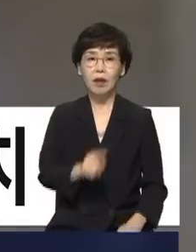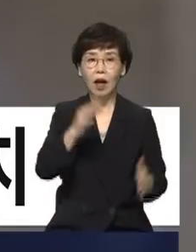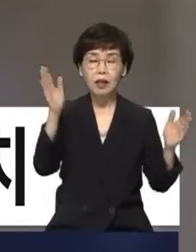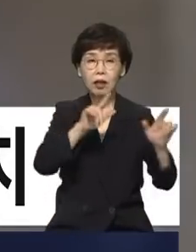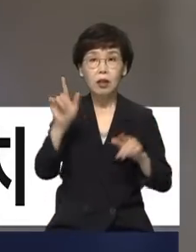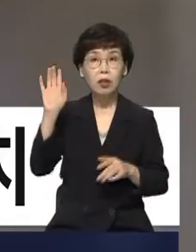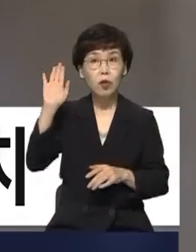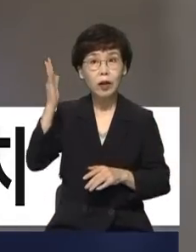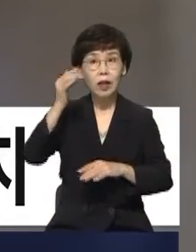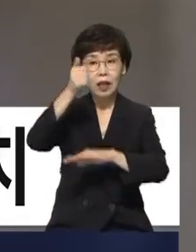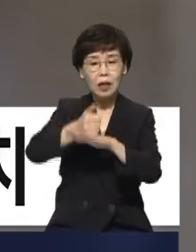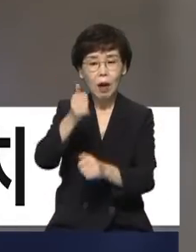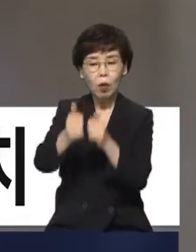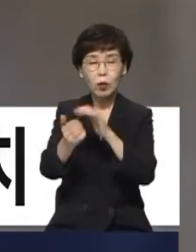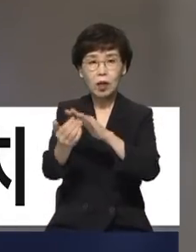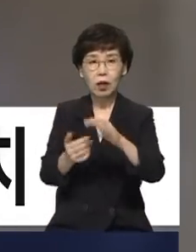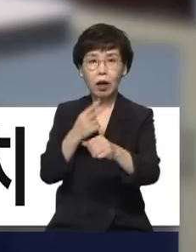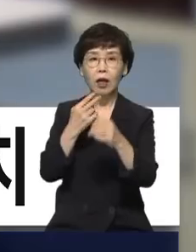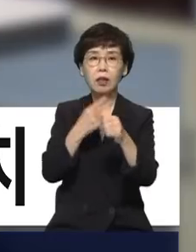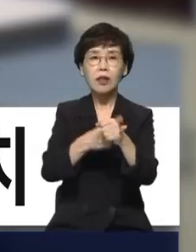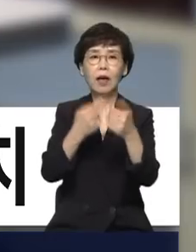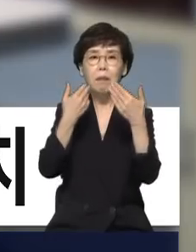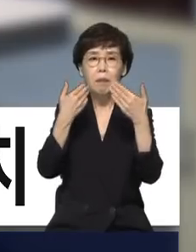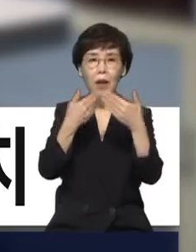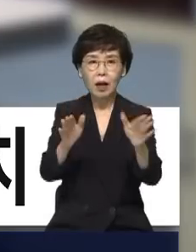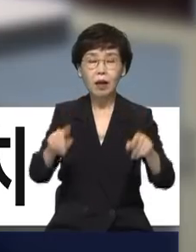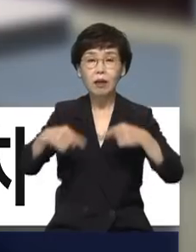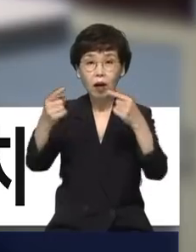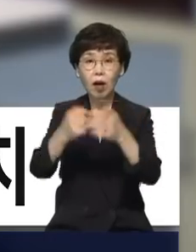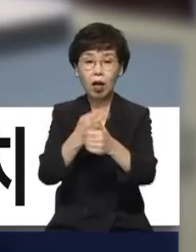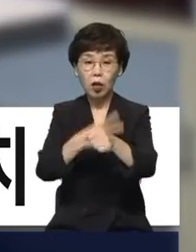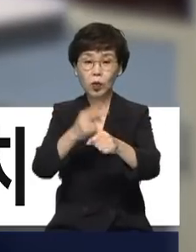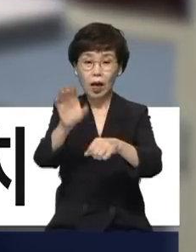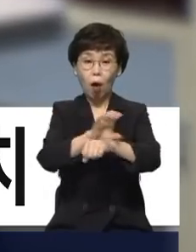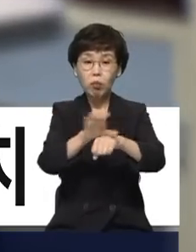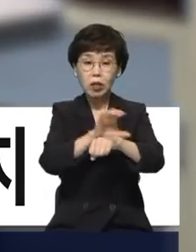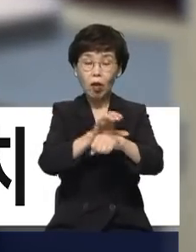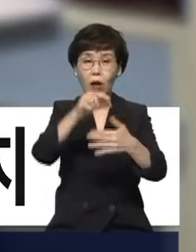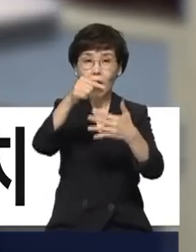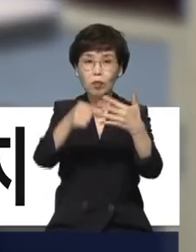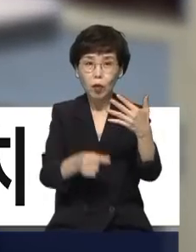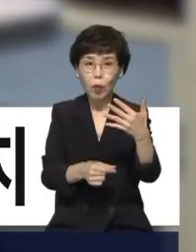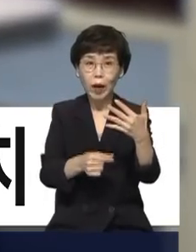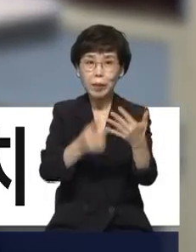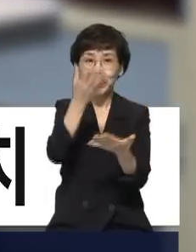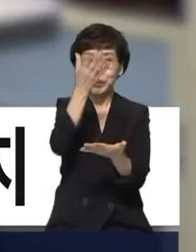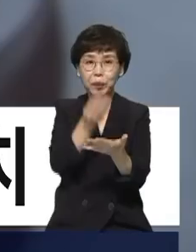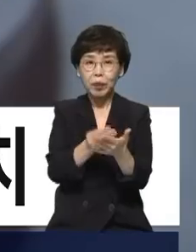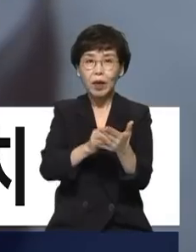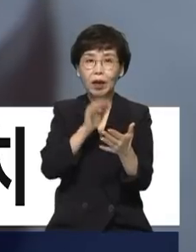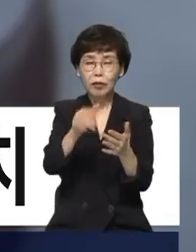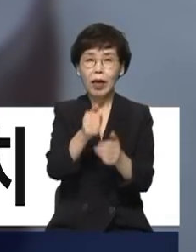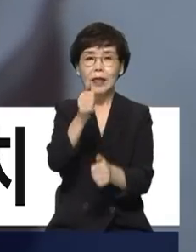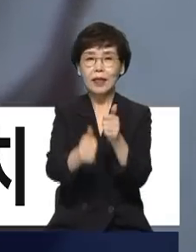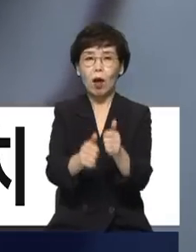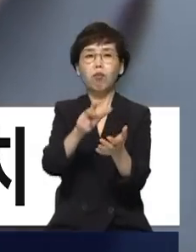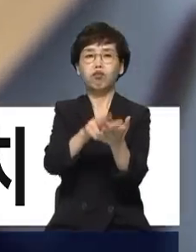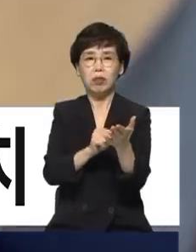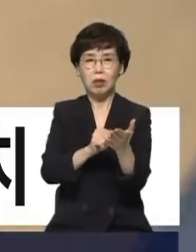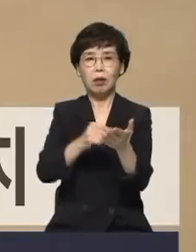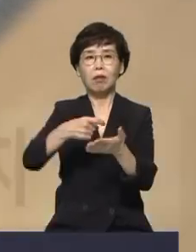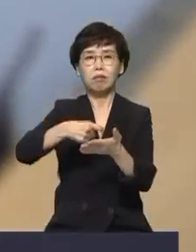기말고사를 앞두고 교무실에 들어가 교사들 컴퓨터에 악성 프로그램을 설치한 뒤 시험문제를 빼돌린 혐의를 받고